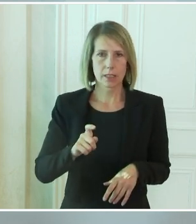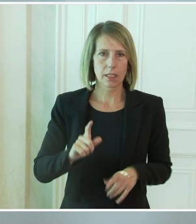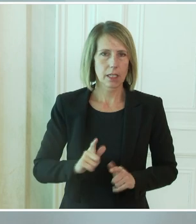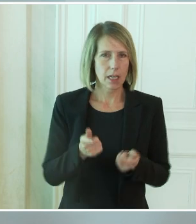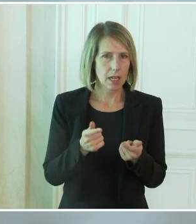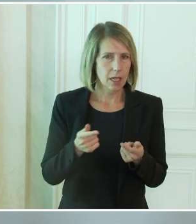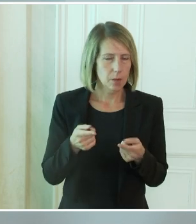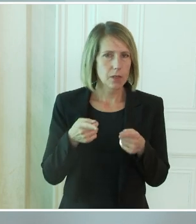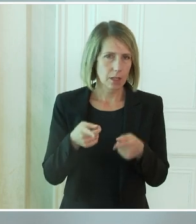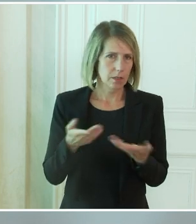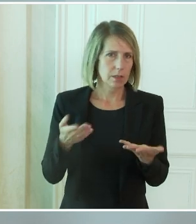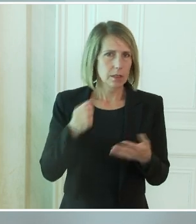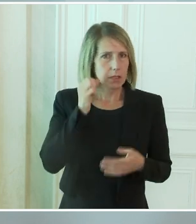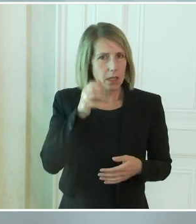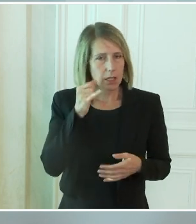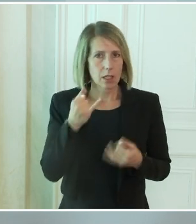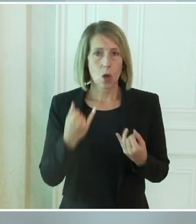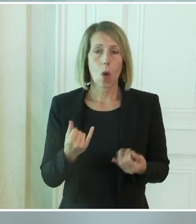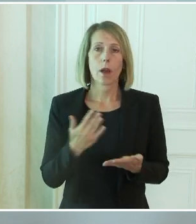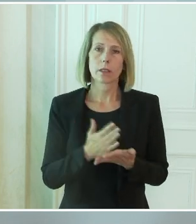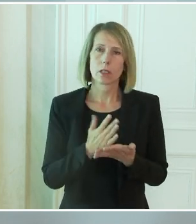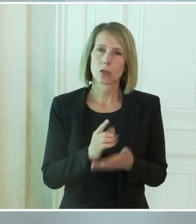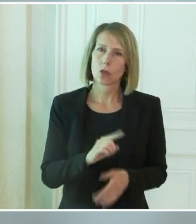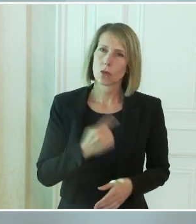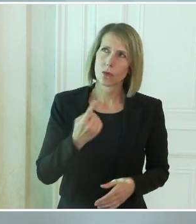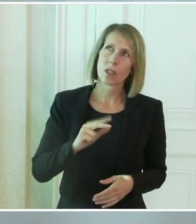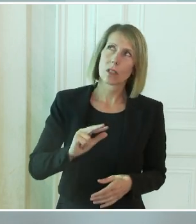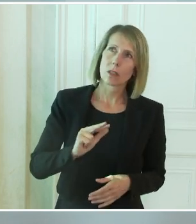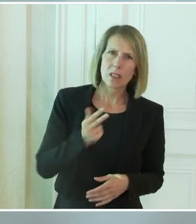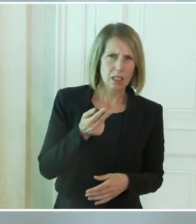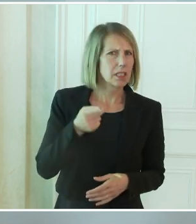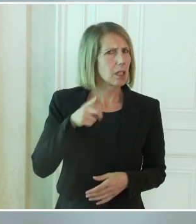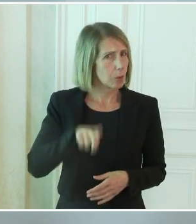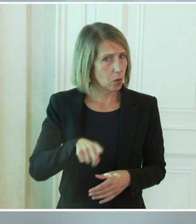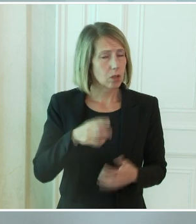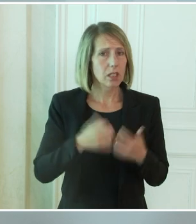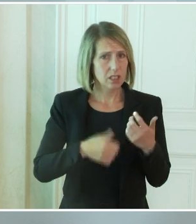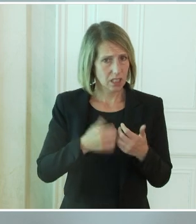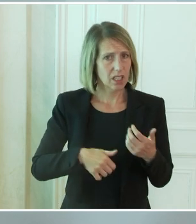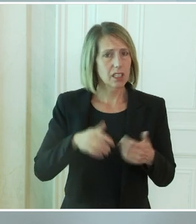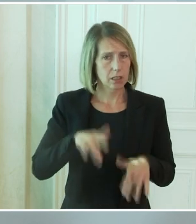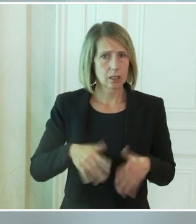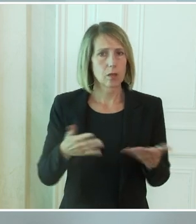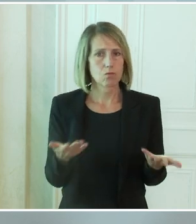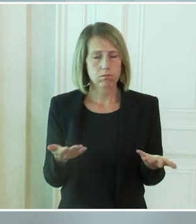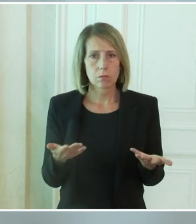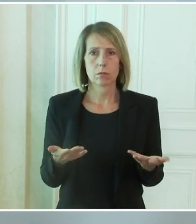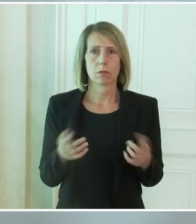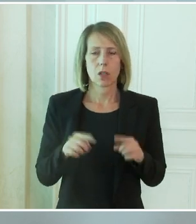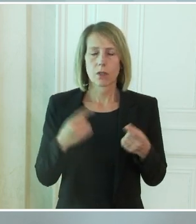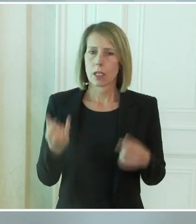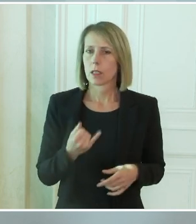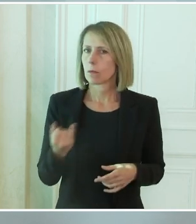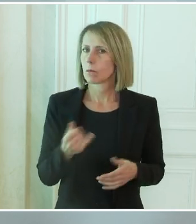Heute sind wir eigentlich schon fast den dritten Monat in diesem Krieg. Und wir sehen immer